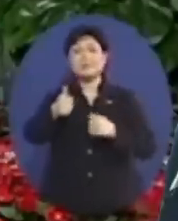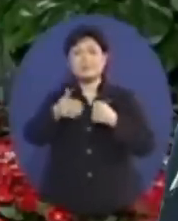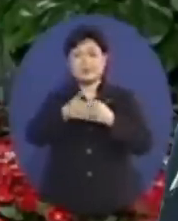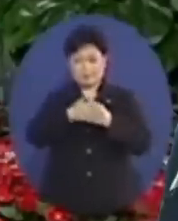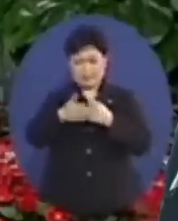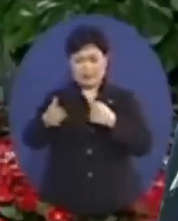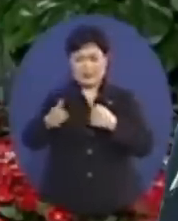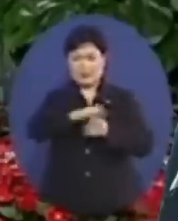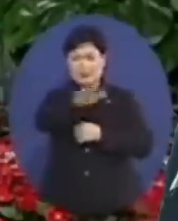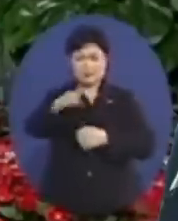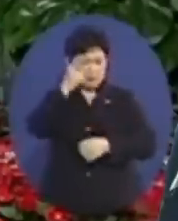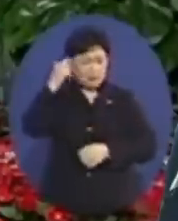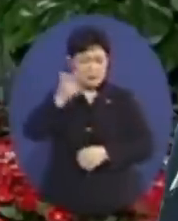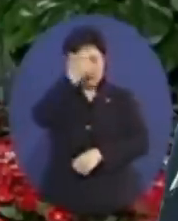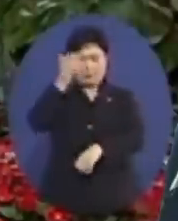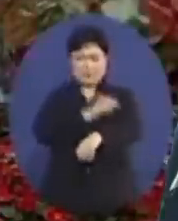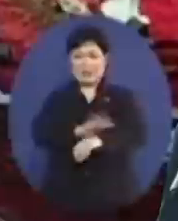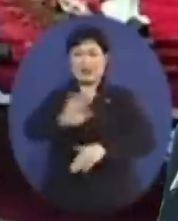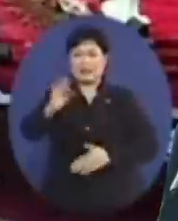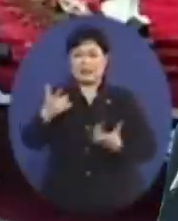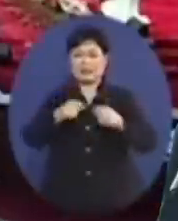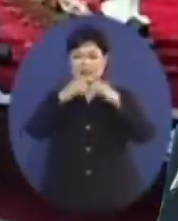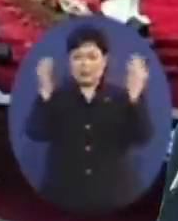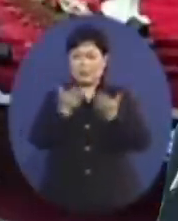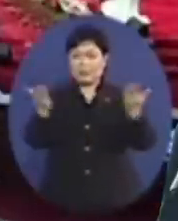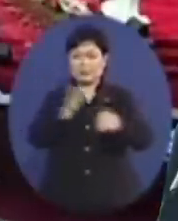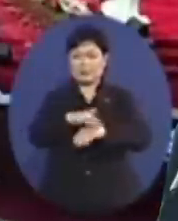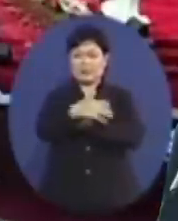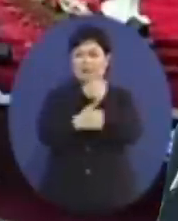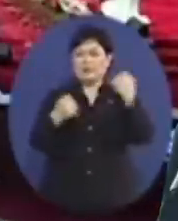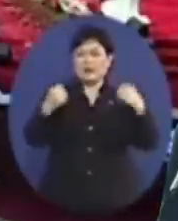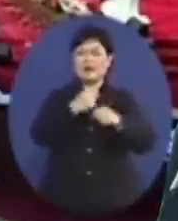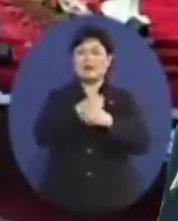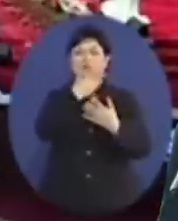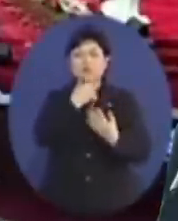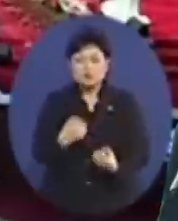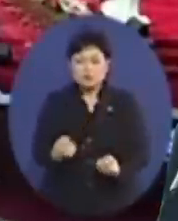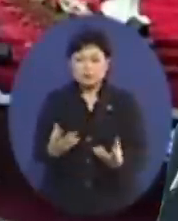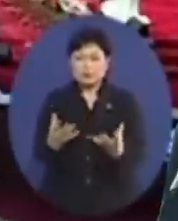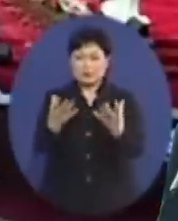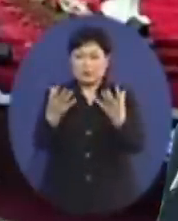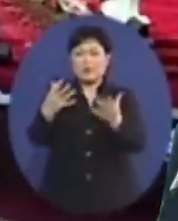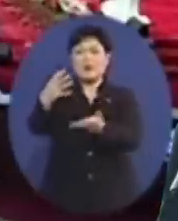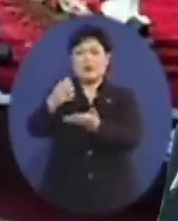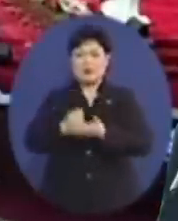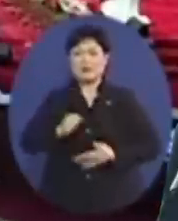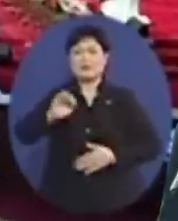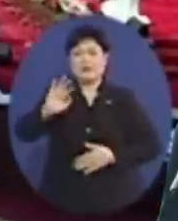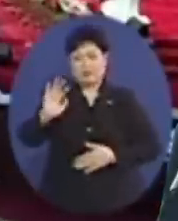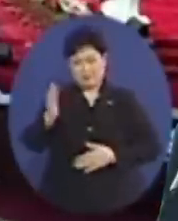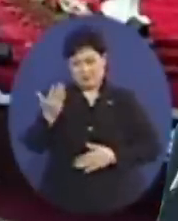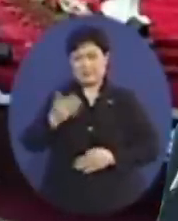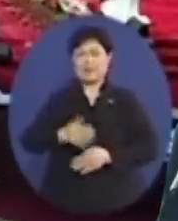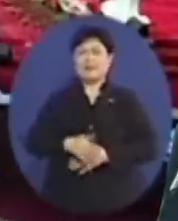우리 영혼이 잘됨같이 범사에 잘되며 강건한 축복을 얻게 된 것입니다.